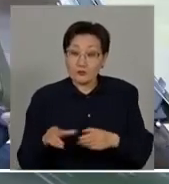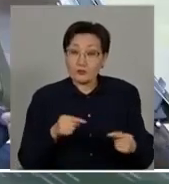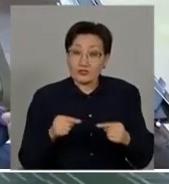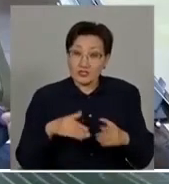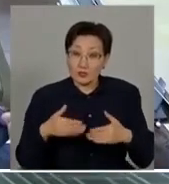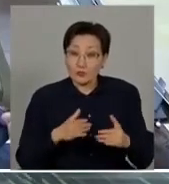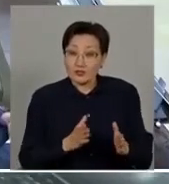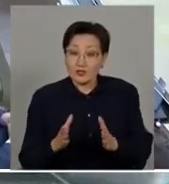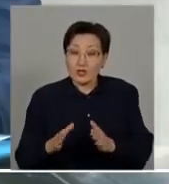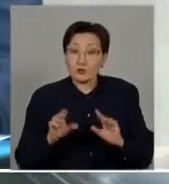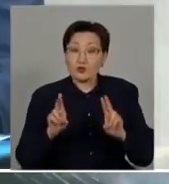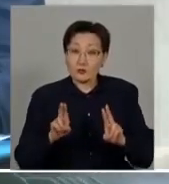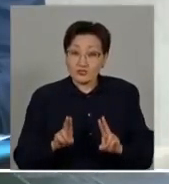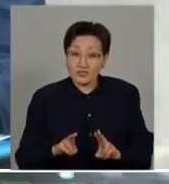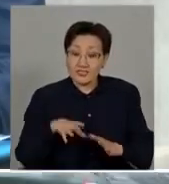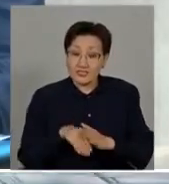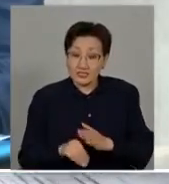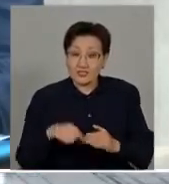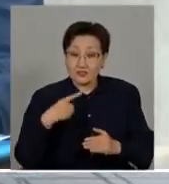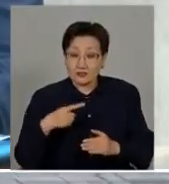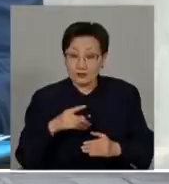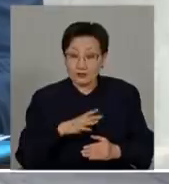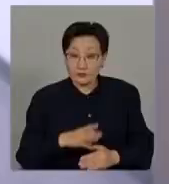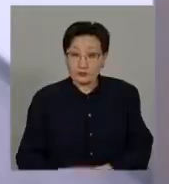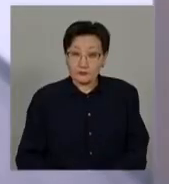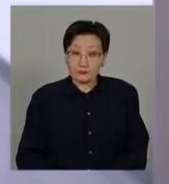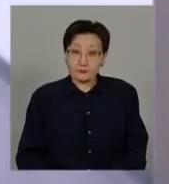қатынастарды реттейтін нормалары енгізілгенін атап өтті.